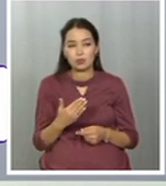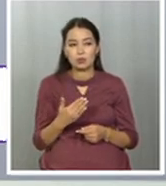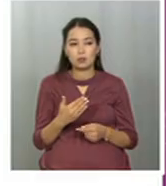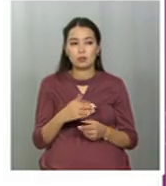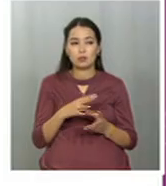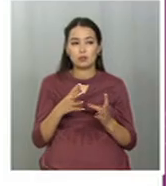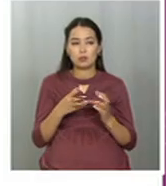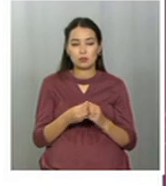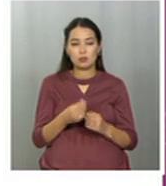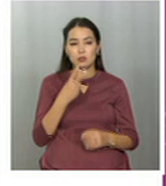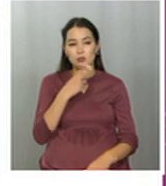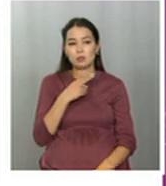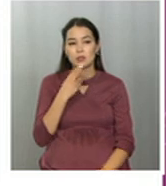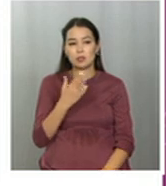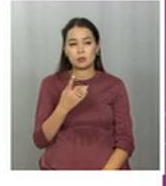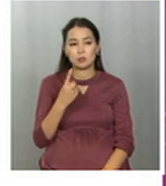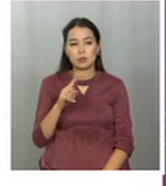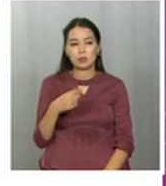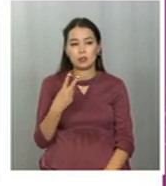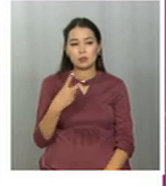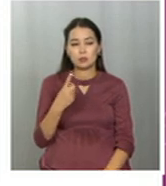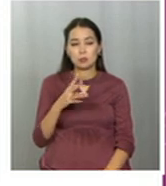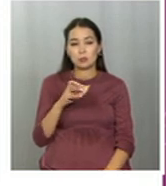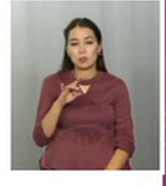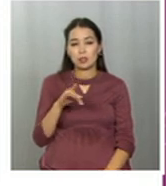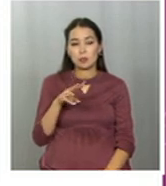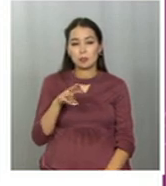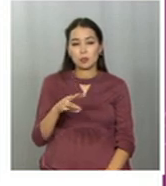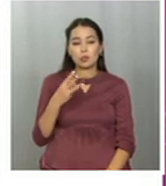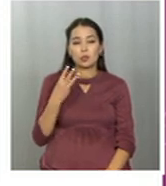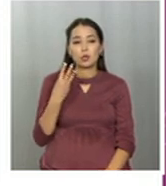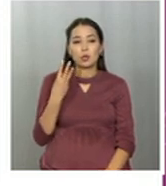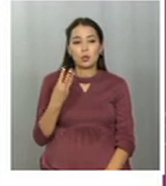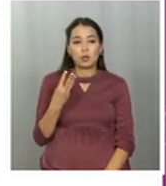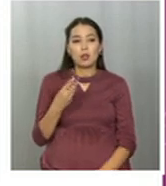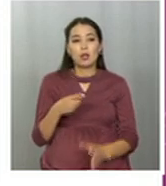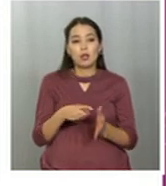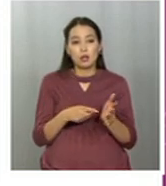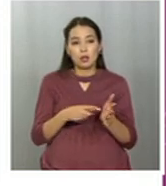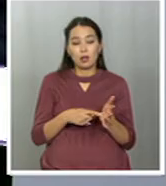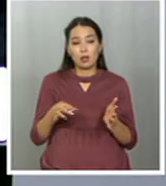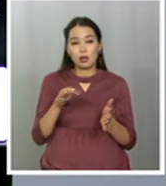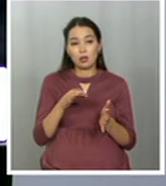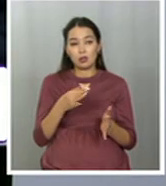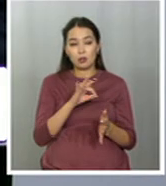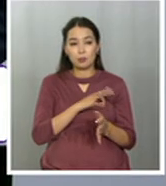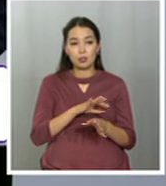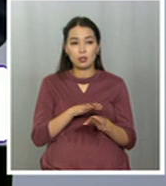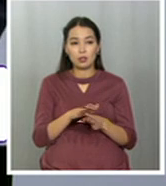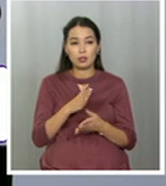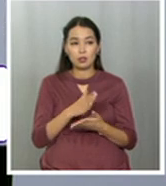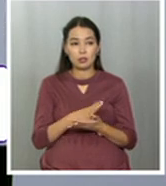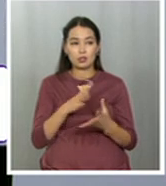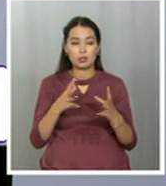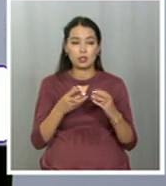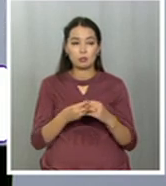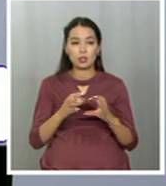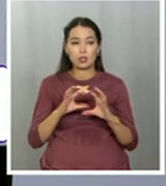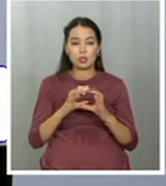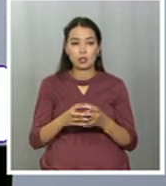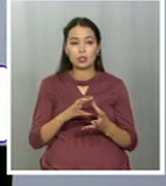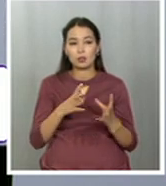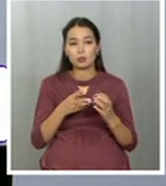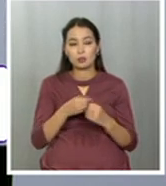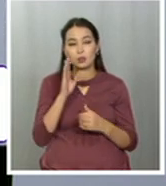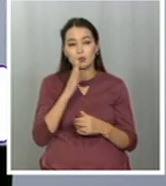көріп отырғанымыздай 1,121 миллиард метр куб су ол Қарағанды аумағына пайдаланылады. Енді жалпы әлемдік деңгейде су